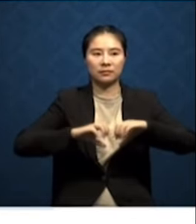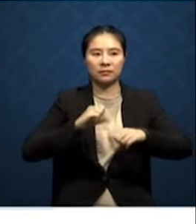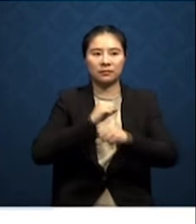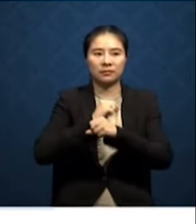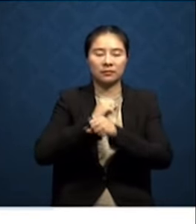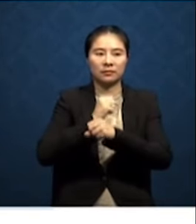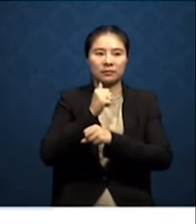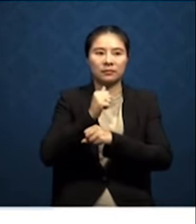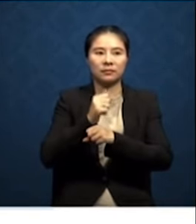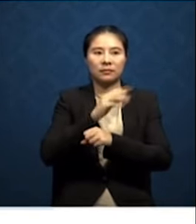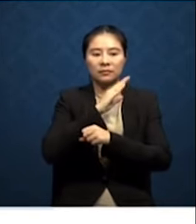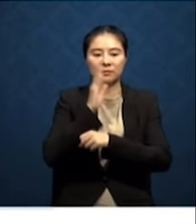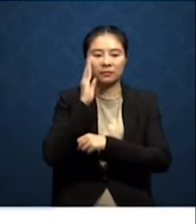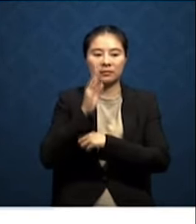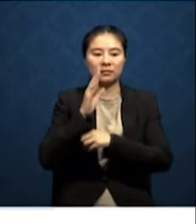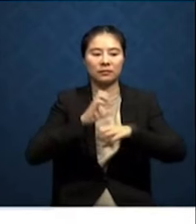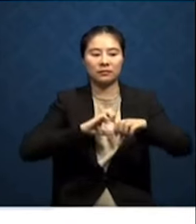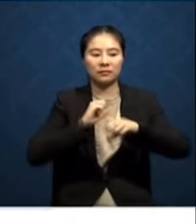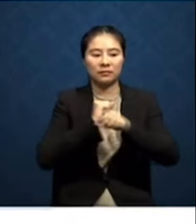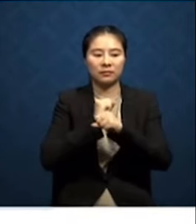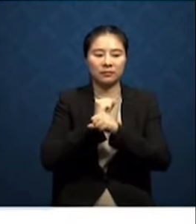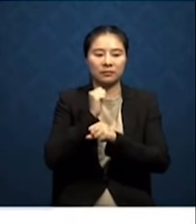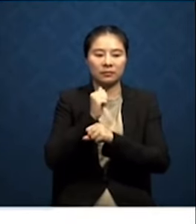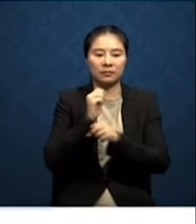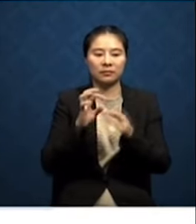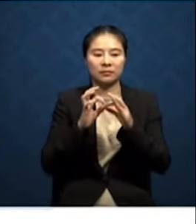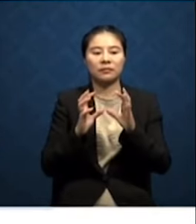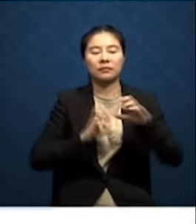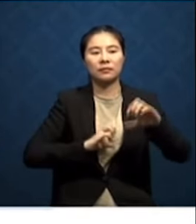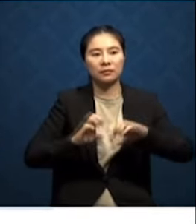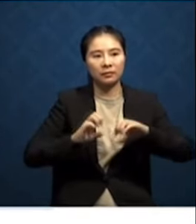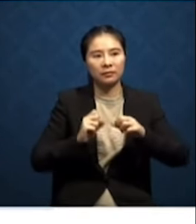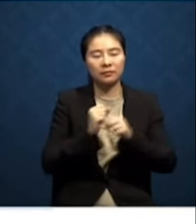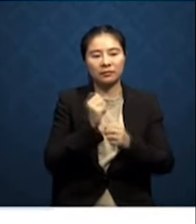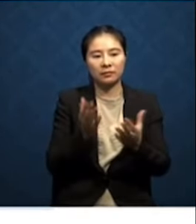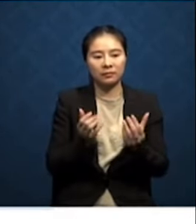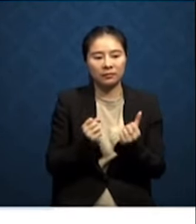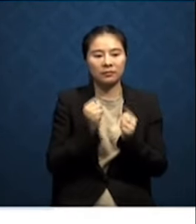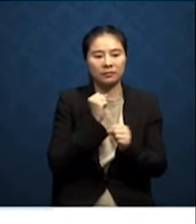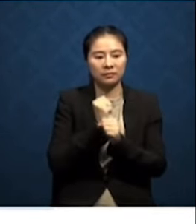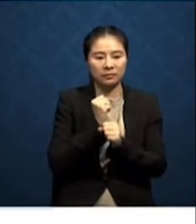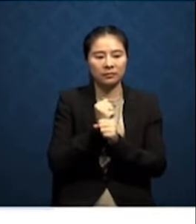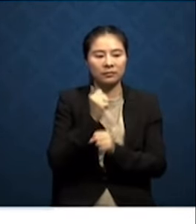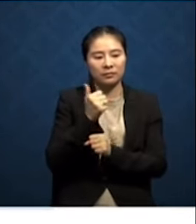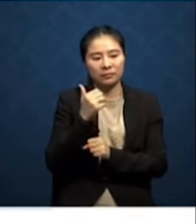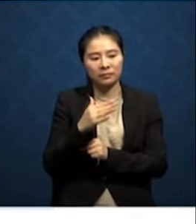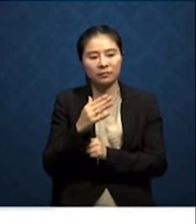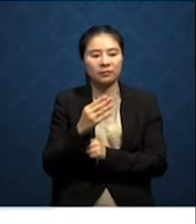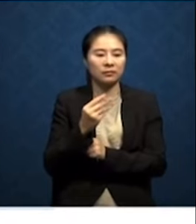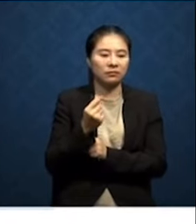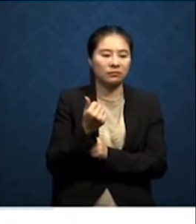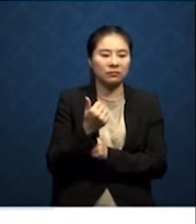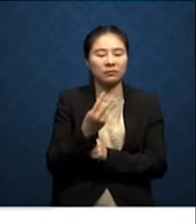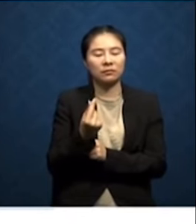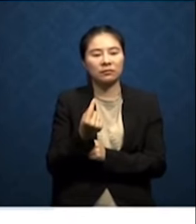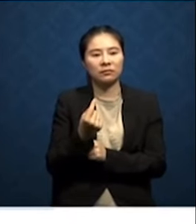ไทยครับว่าสามารถบริหารจัดการได้สุดท้ายเขาก็จะบริหารว่าเออเขาสามารถรับได้เท่าไหร่ที่เขาสามารถรองรับได้ในแต่ละวันแล้ว